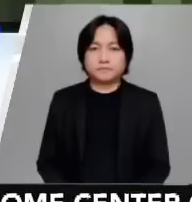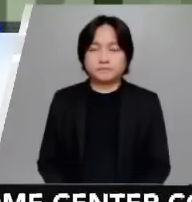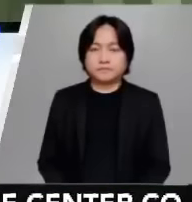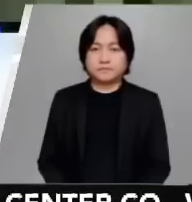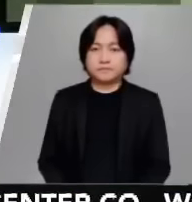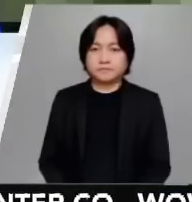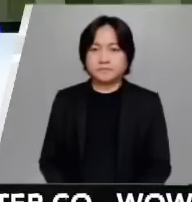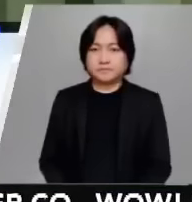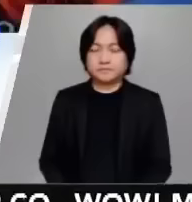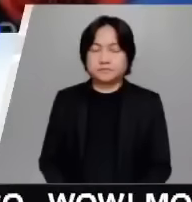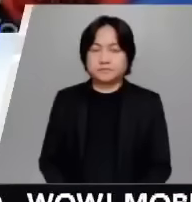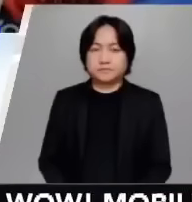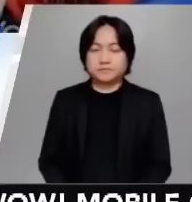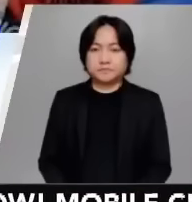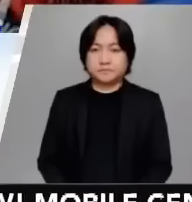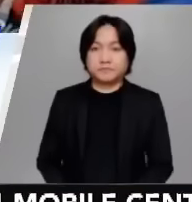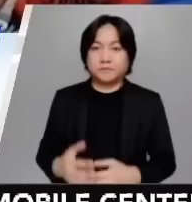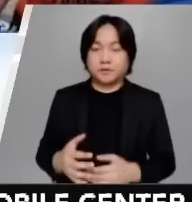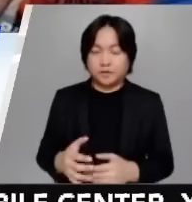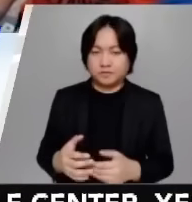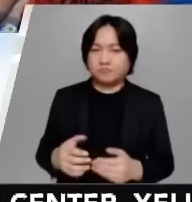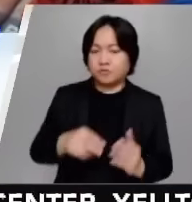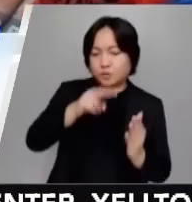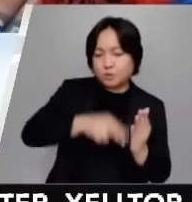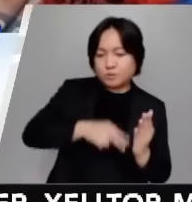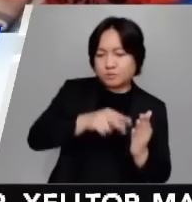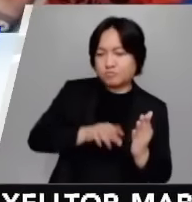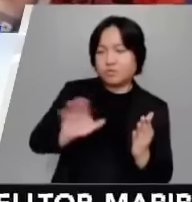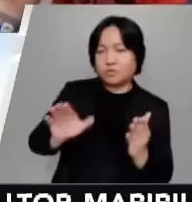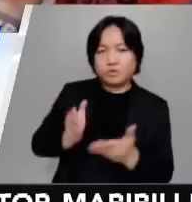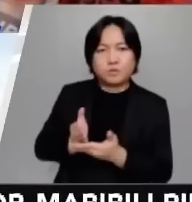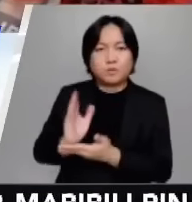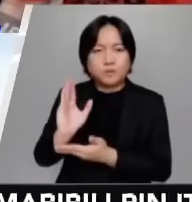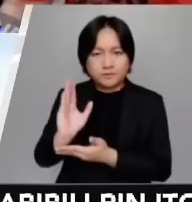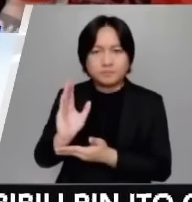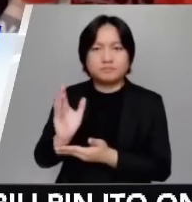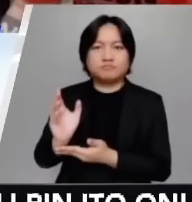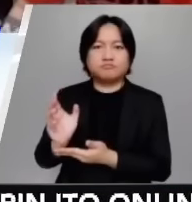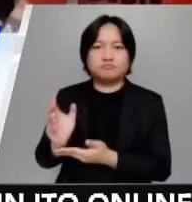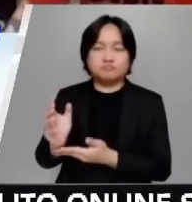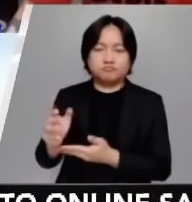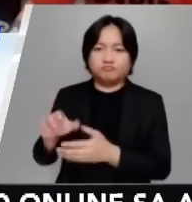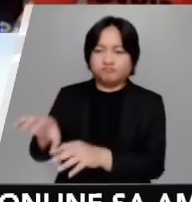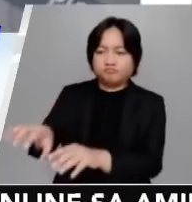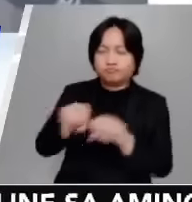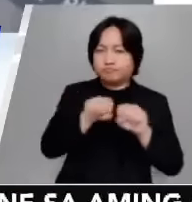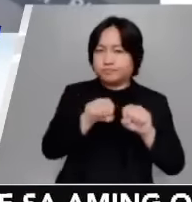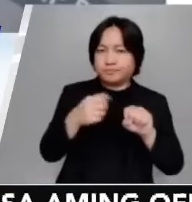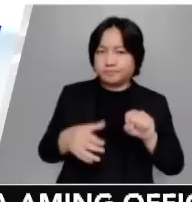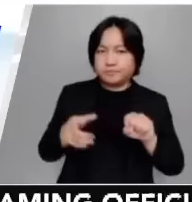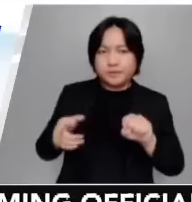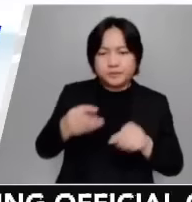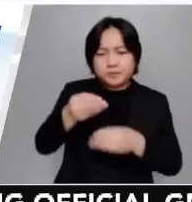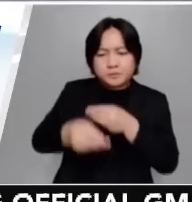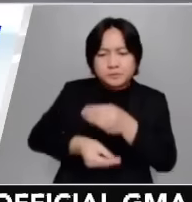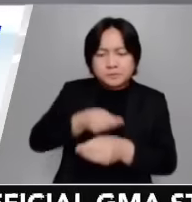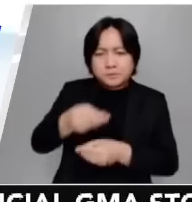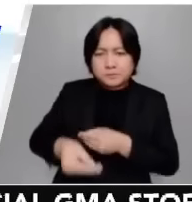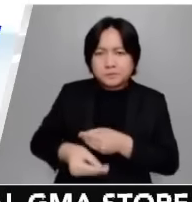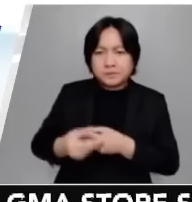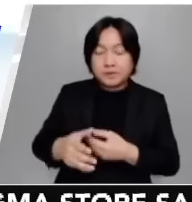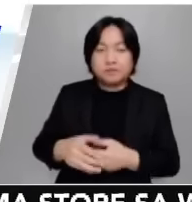Binan sila ng Miranda at isal sa booking procedure ang mga kuha sa kanila sa prosesong ito B ng PNP